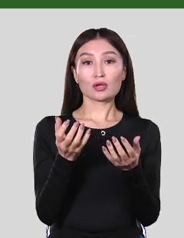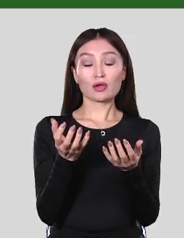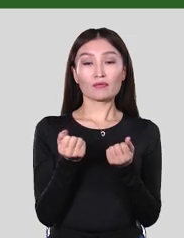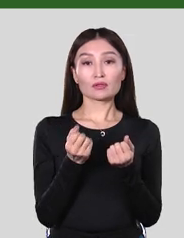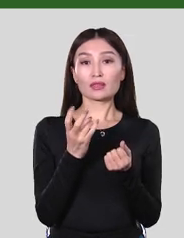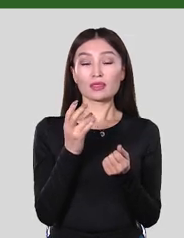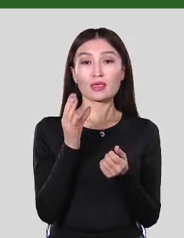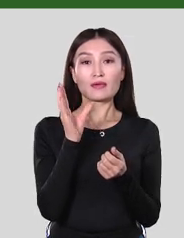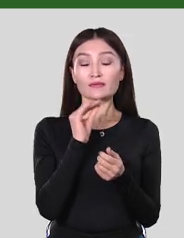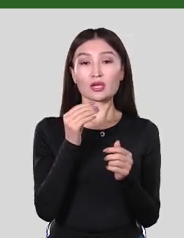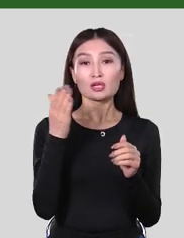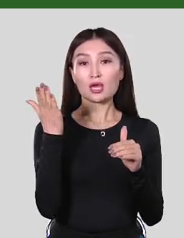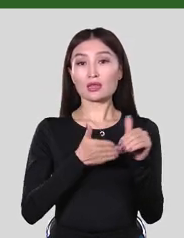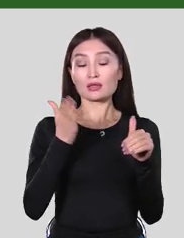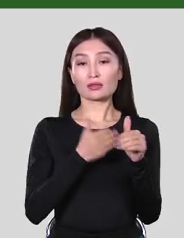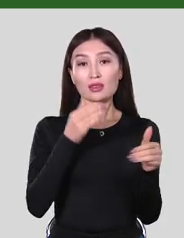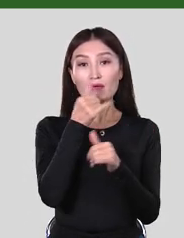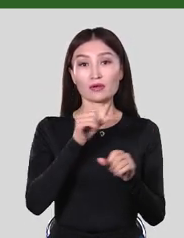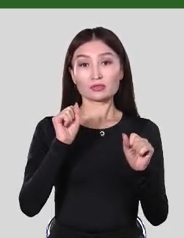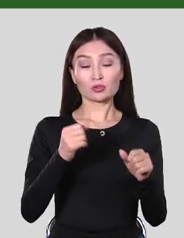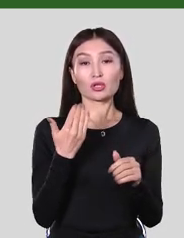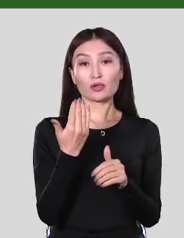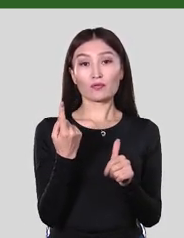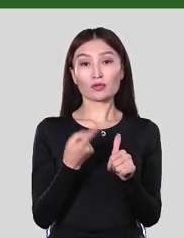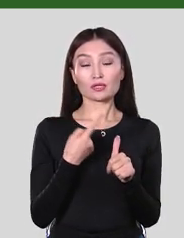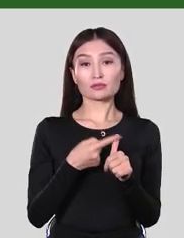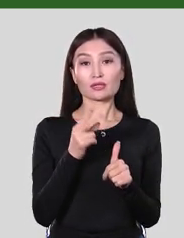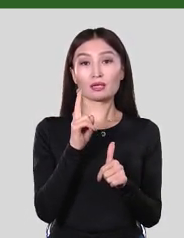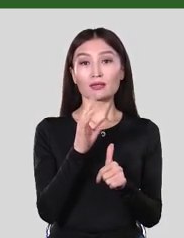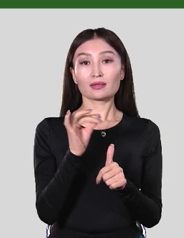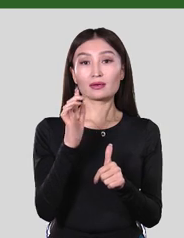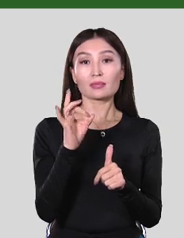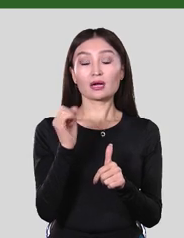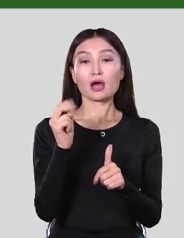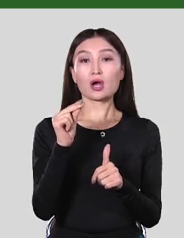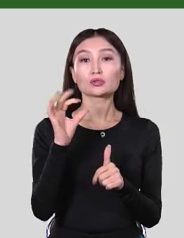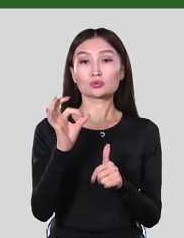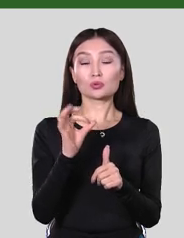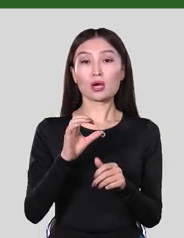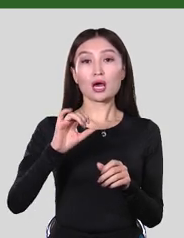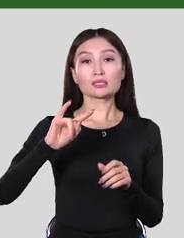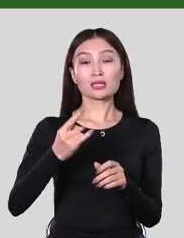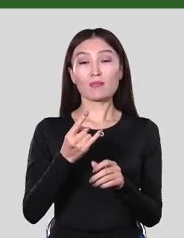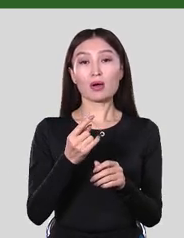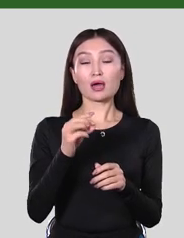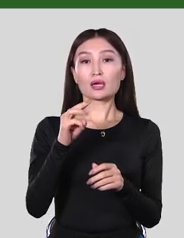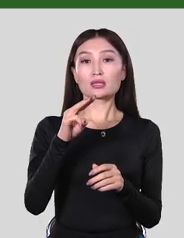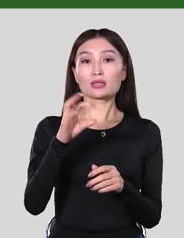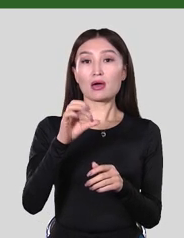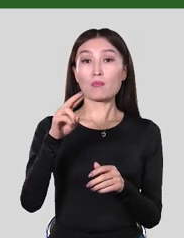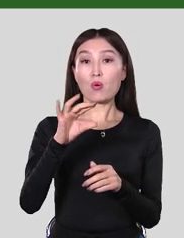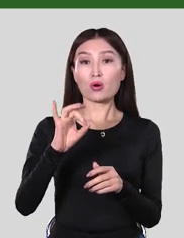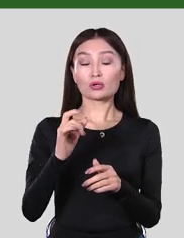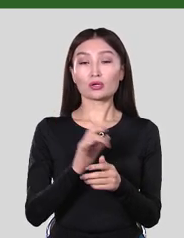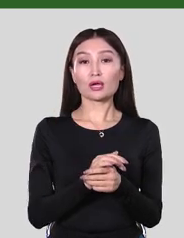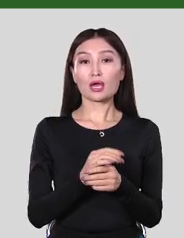не всякий топор. Поэтому-то и его называют кебрачо, то есть «сломай топор».